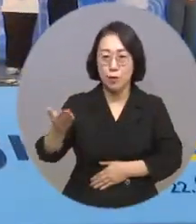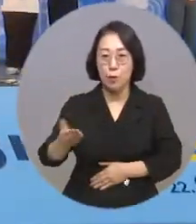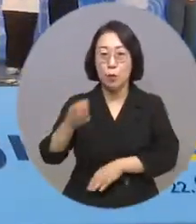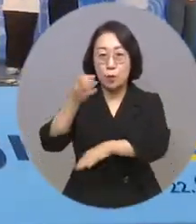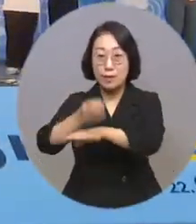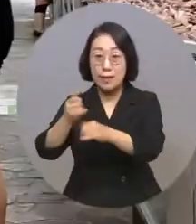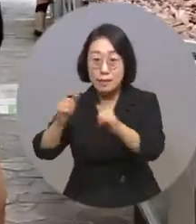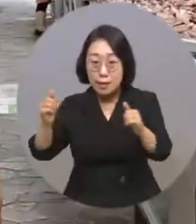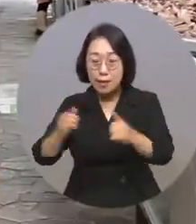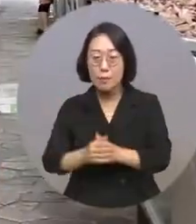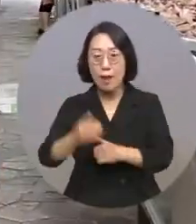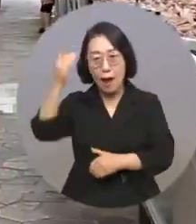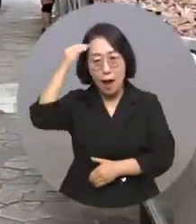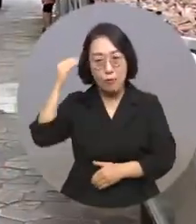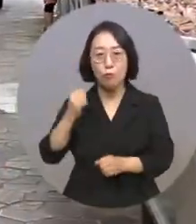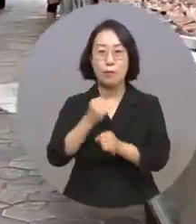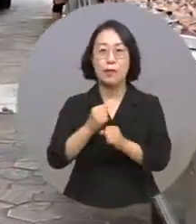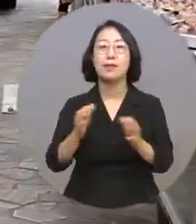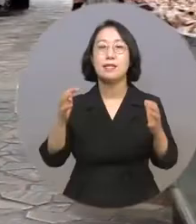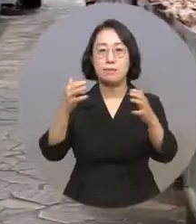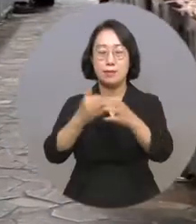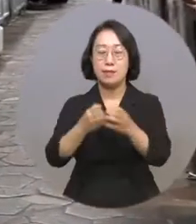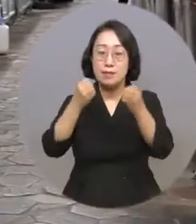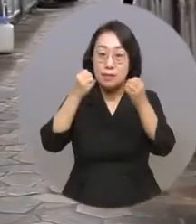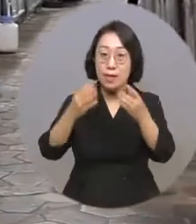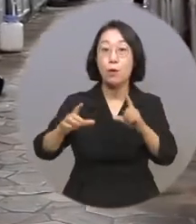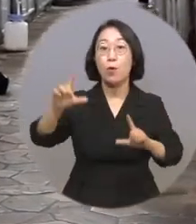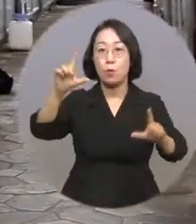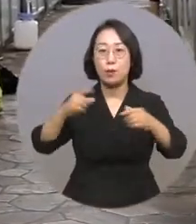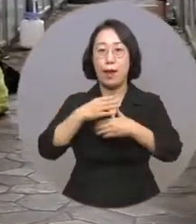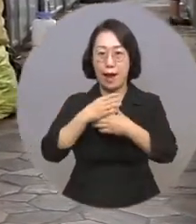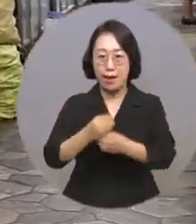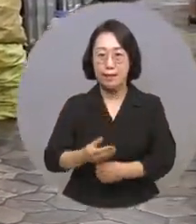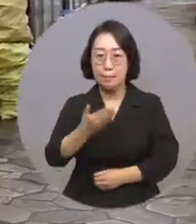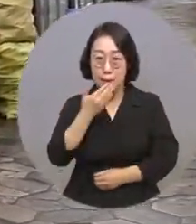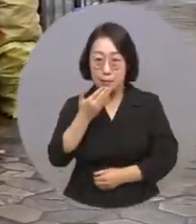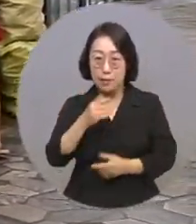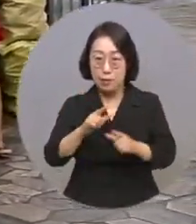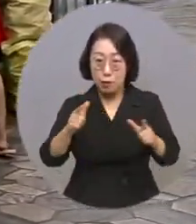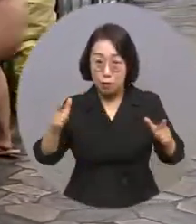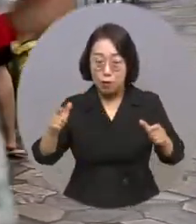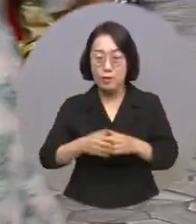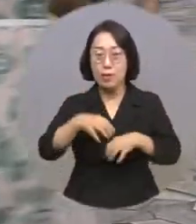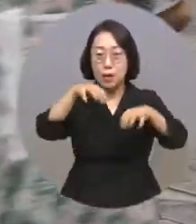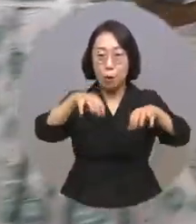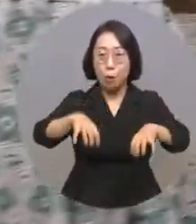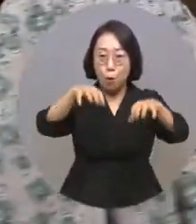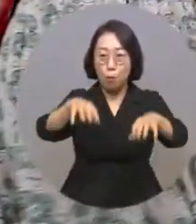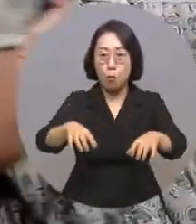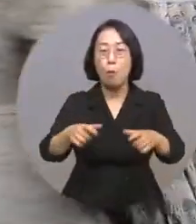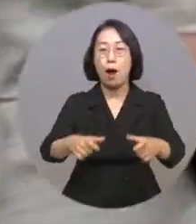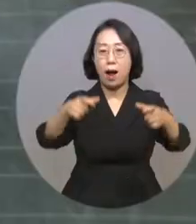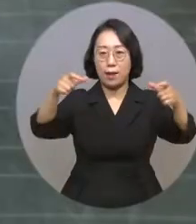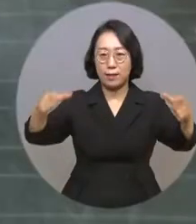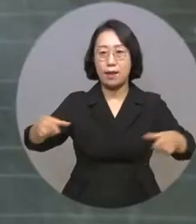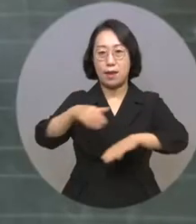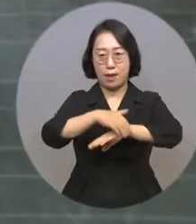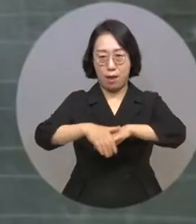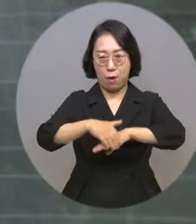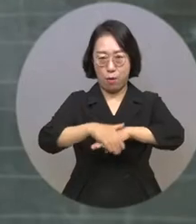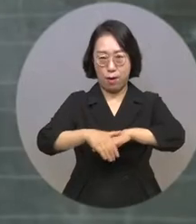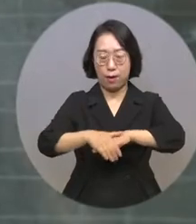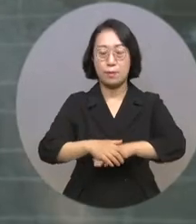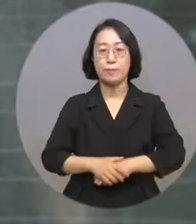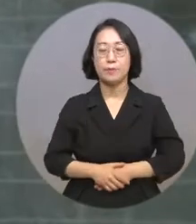위해 국산김치를 새 모델로 한 안심밥상 먹거리 골목을 확대할 계획입니다. 복지TV